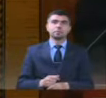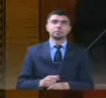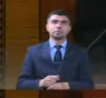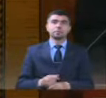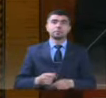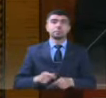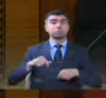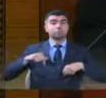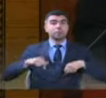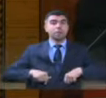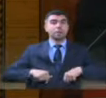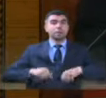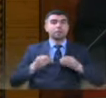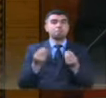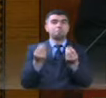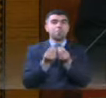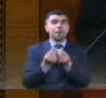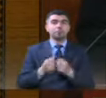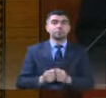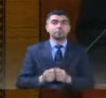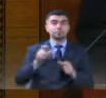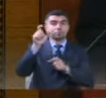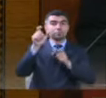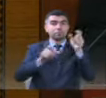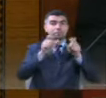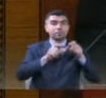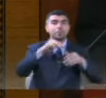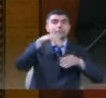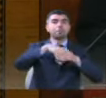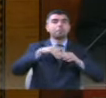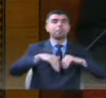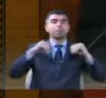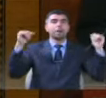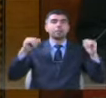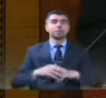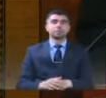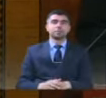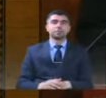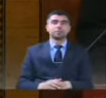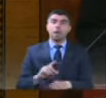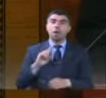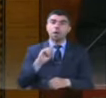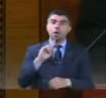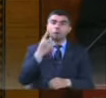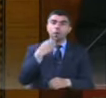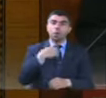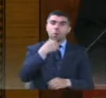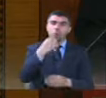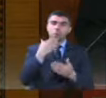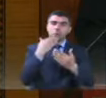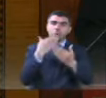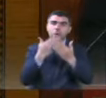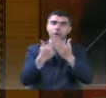السادة الوزراء المحترمون، السيدات والسادة النواب المحترمون. بداية نتقدم بالشكر